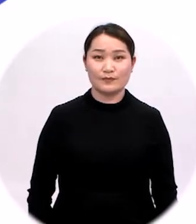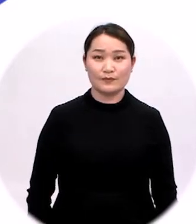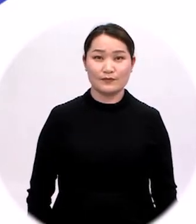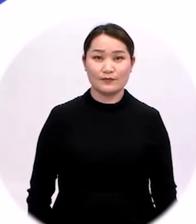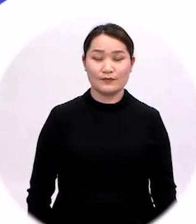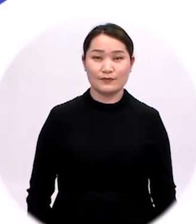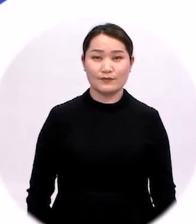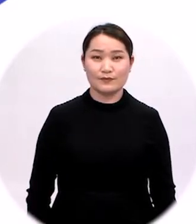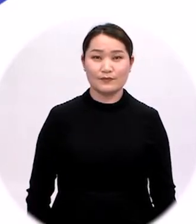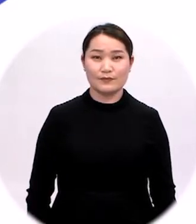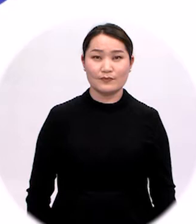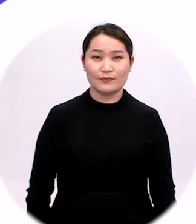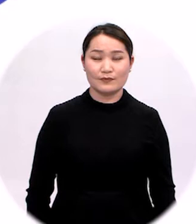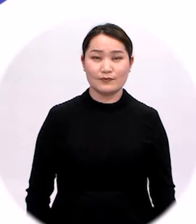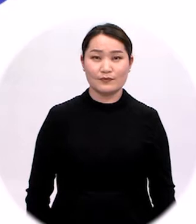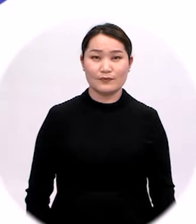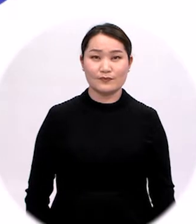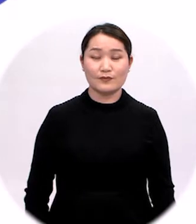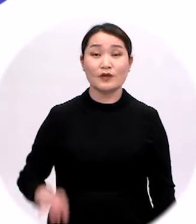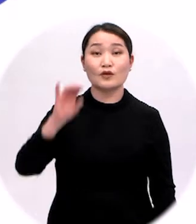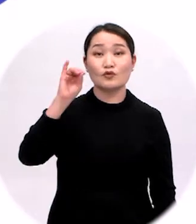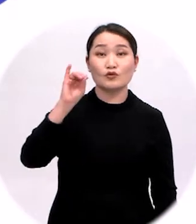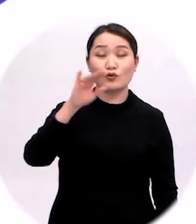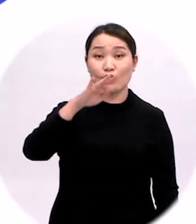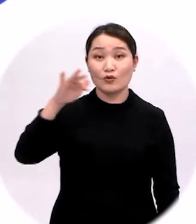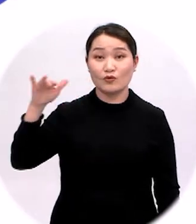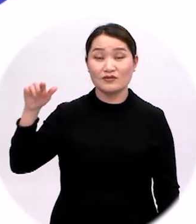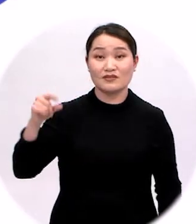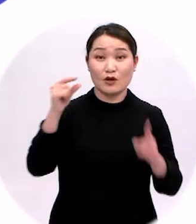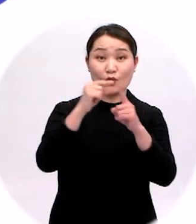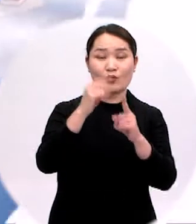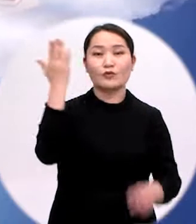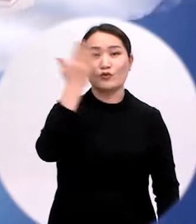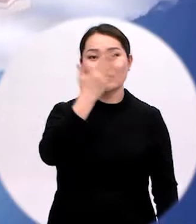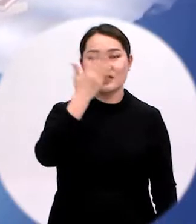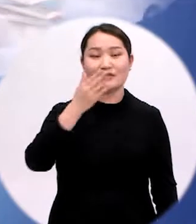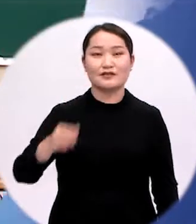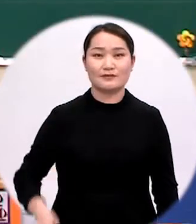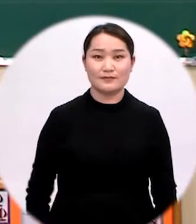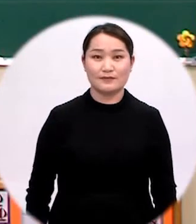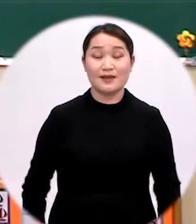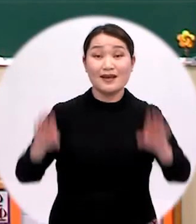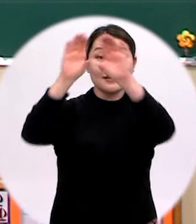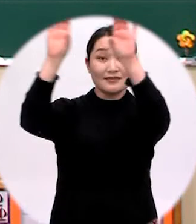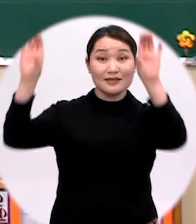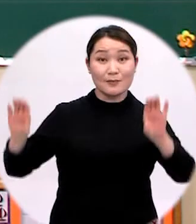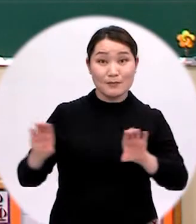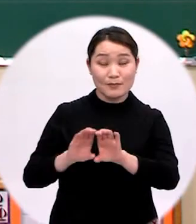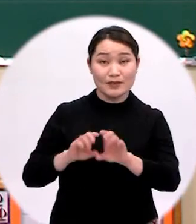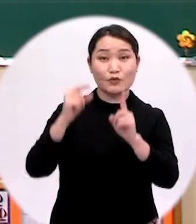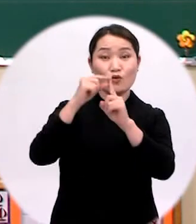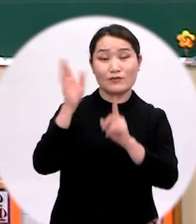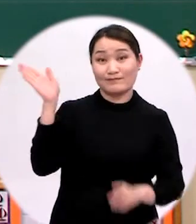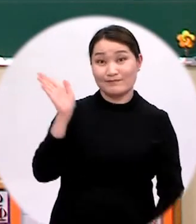бүгдээрээ юу үсэг орсон үгээ уншиж сурая. Багш самбарт үгсийг